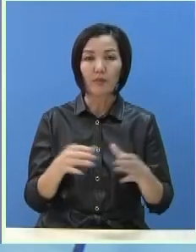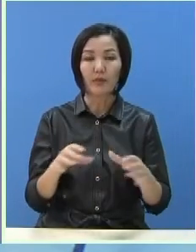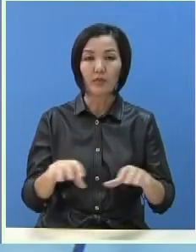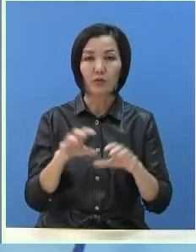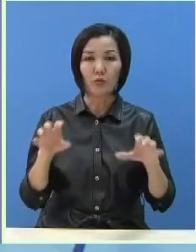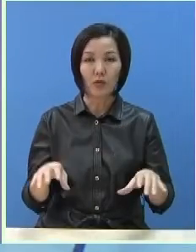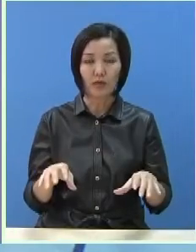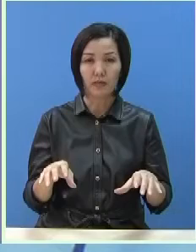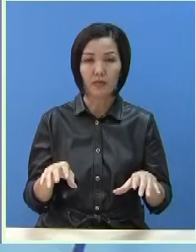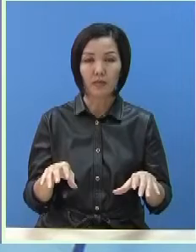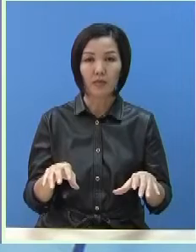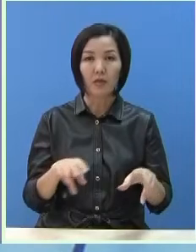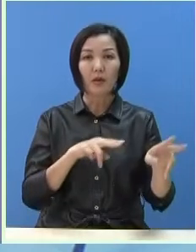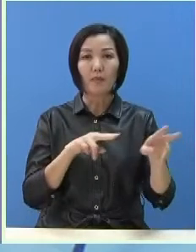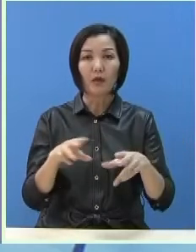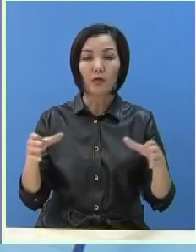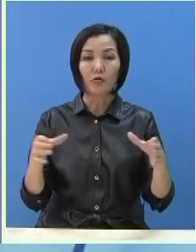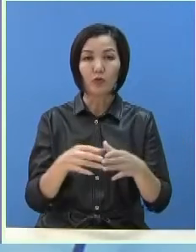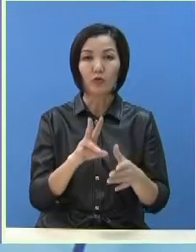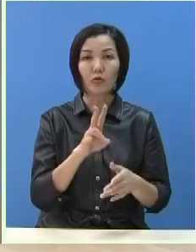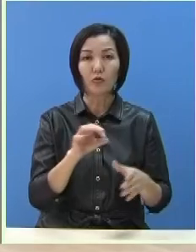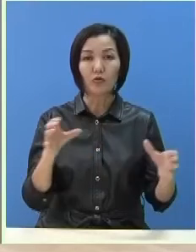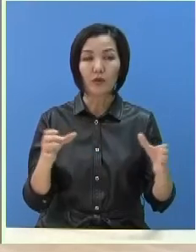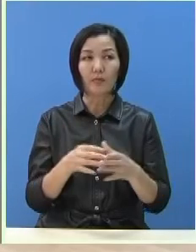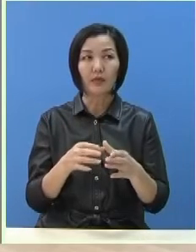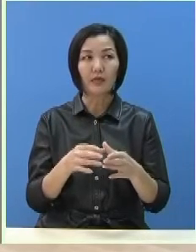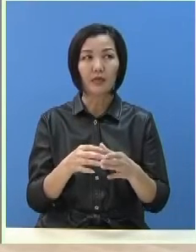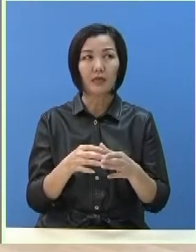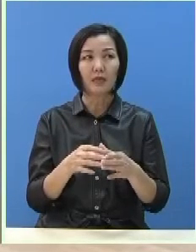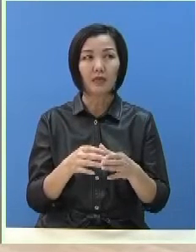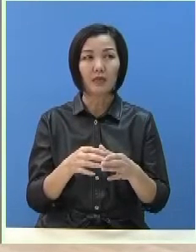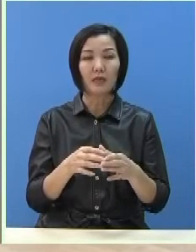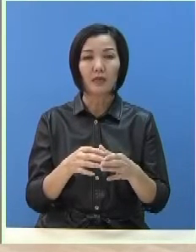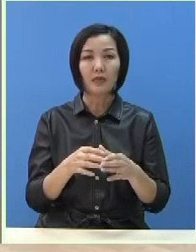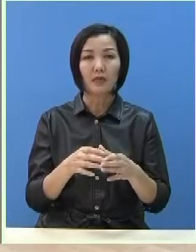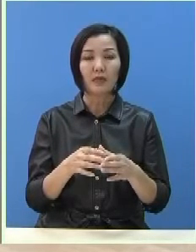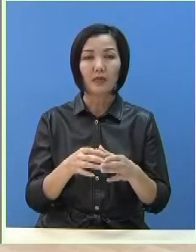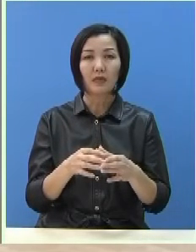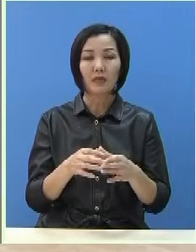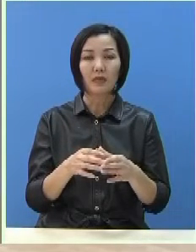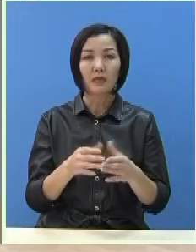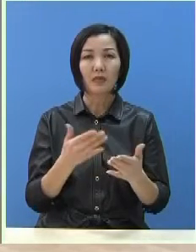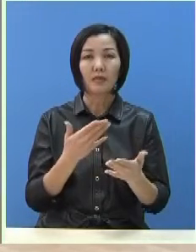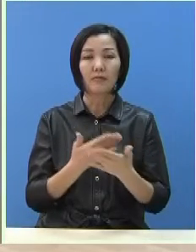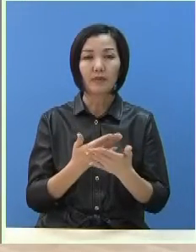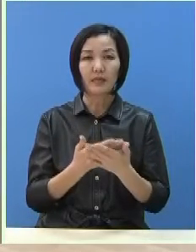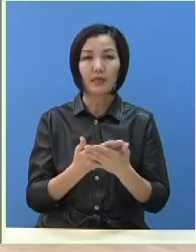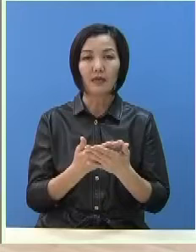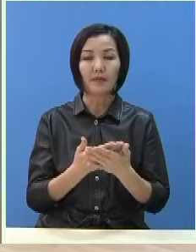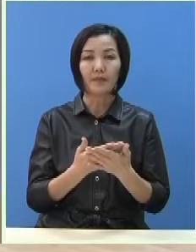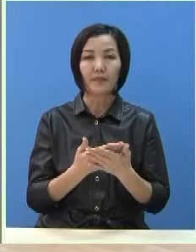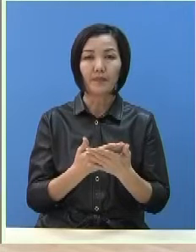төрағасы. Бақылаушы орган Нұр Отан партиясы. Яғни бір-біріне кереғар дүние, иә? Кереғар болғанда, яғни